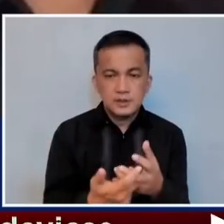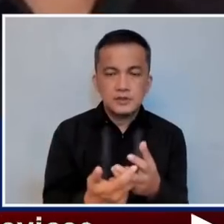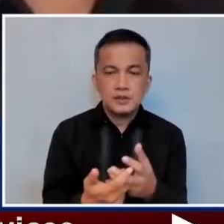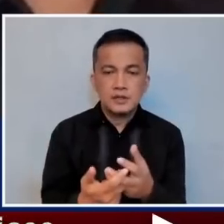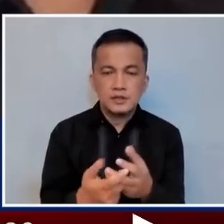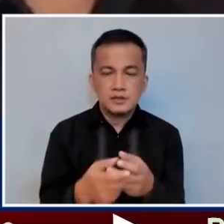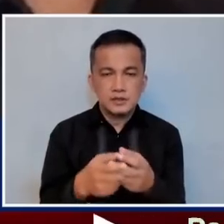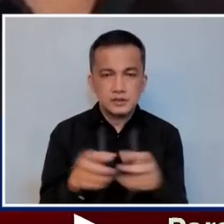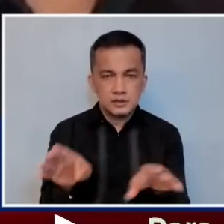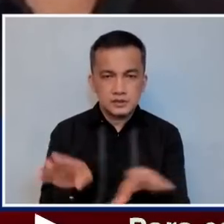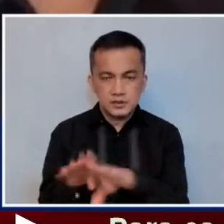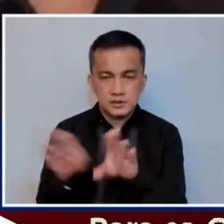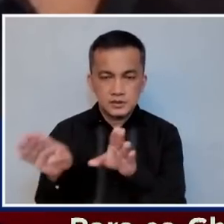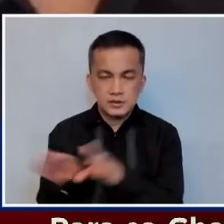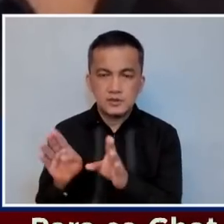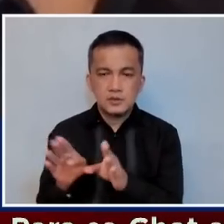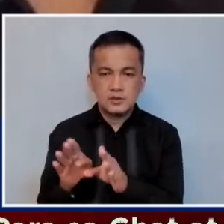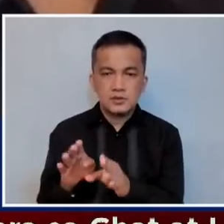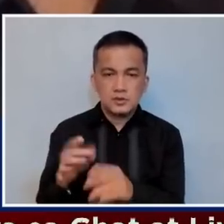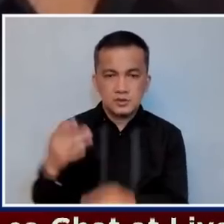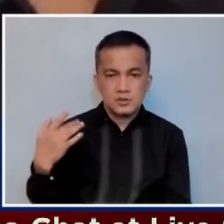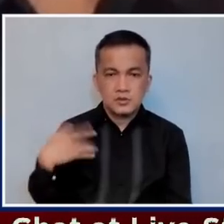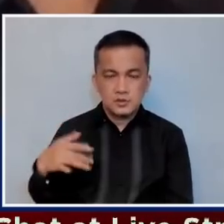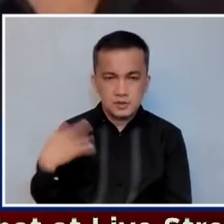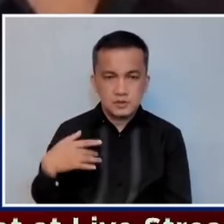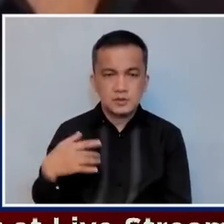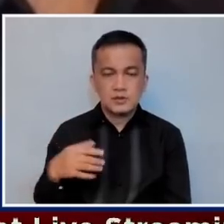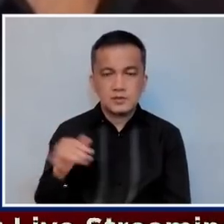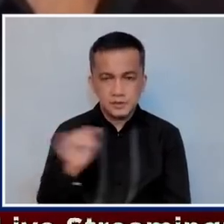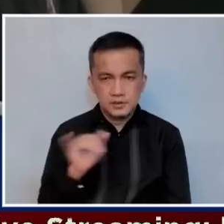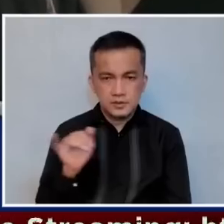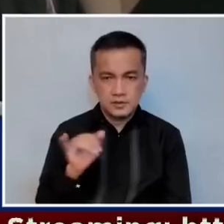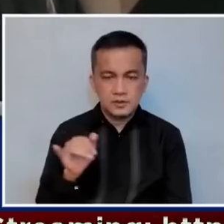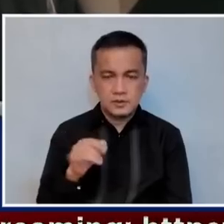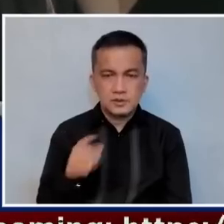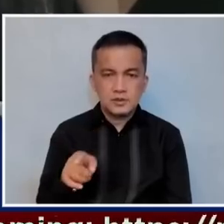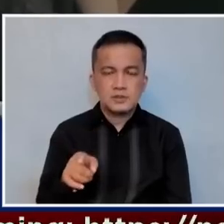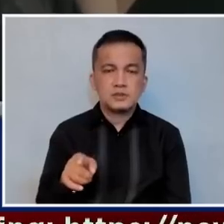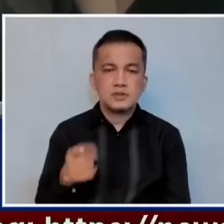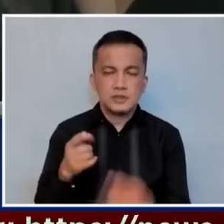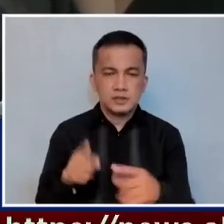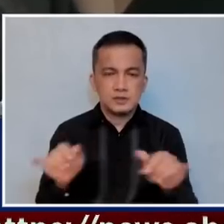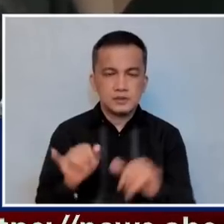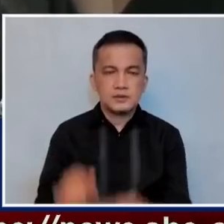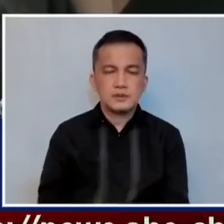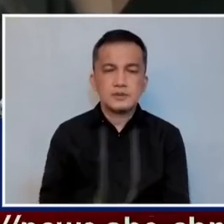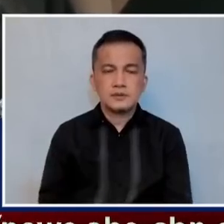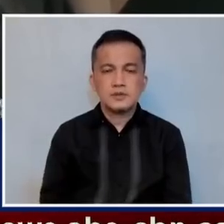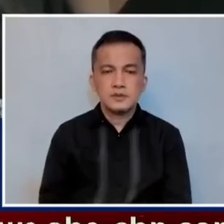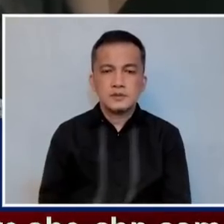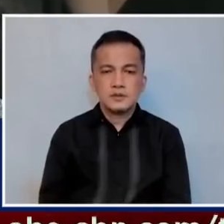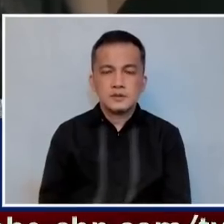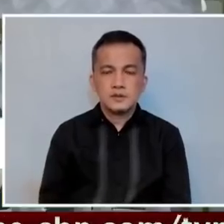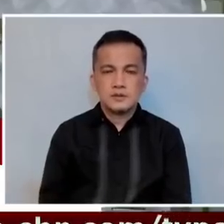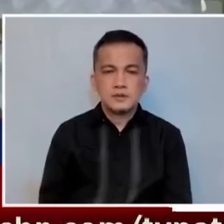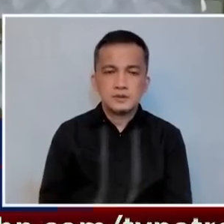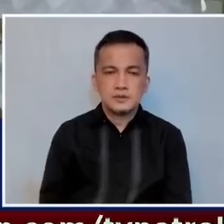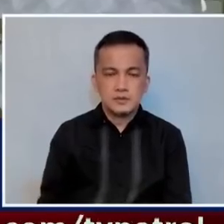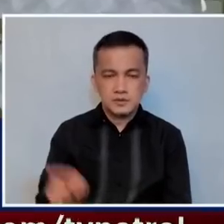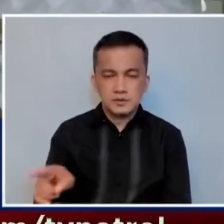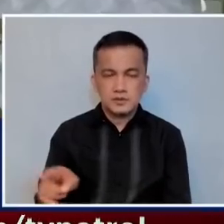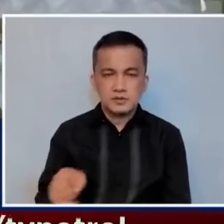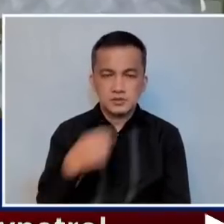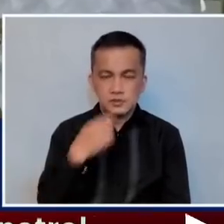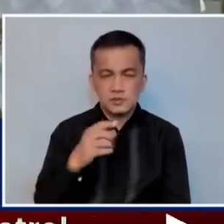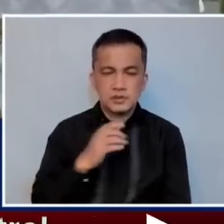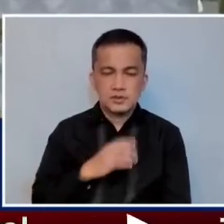similar modus kung may mga kasong nangyaring ganito. Samantala, nagpaabot na rin ng pakikiramay si